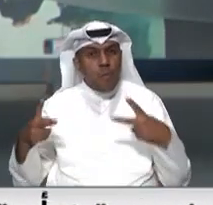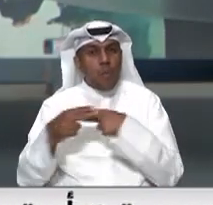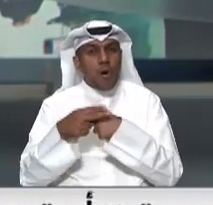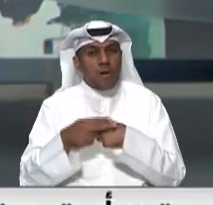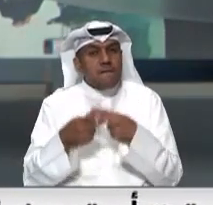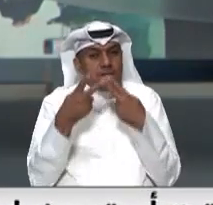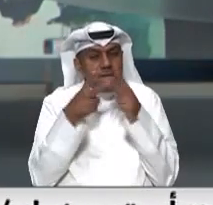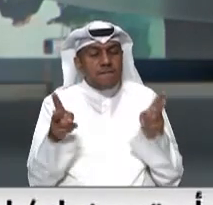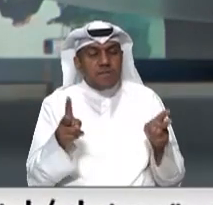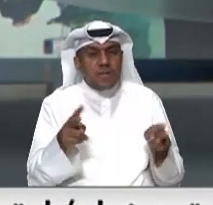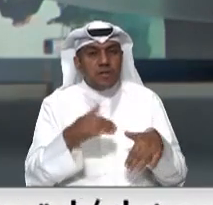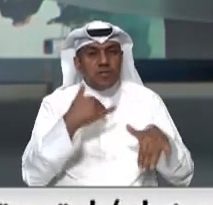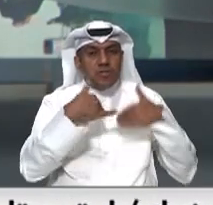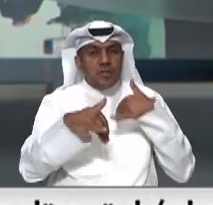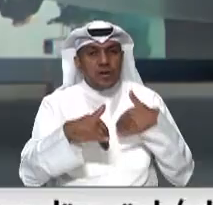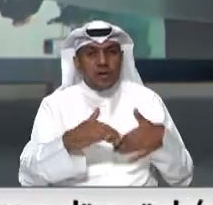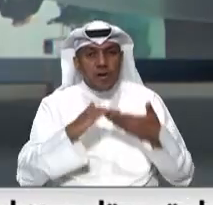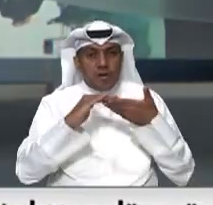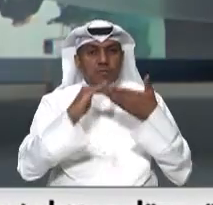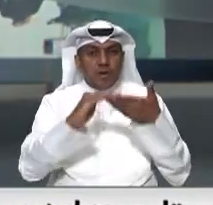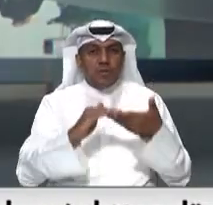ممرات إنسانية عاجلة.